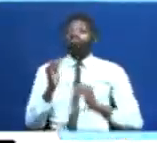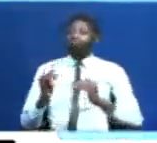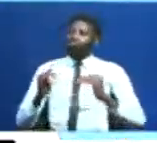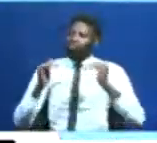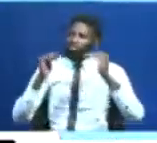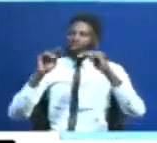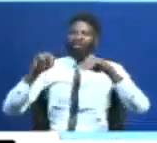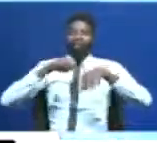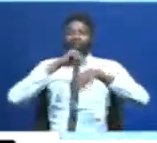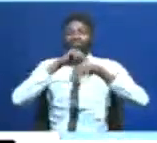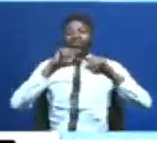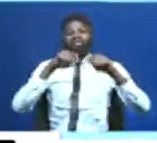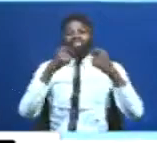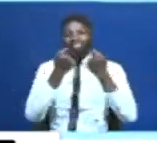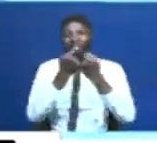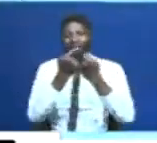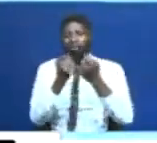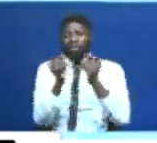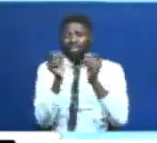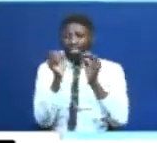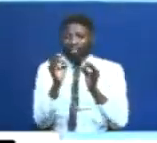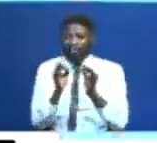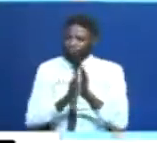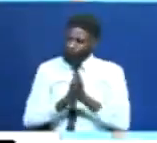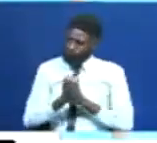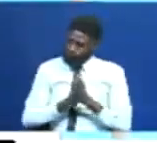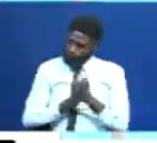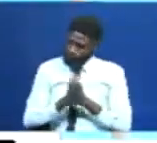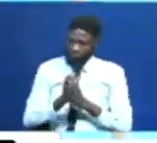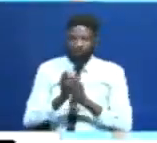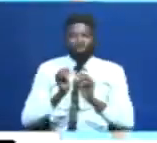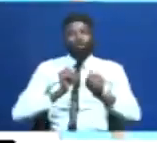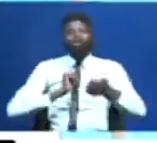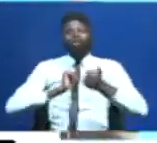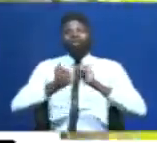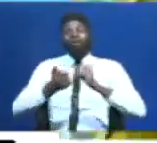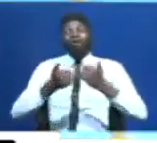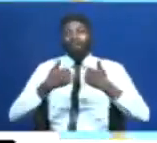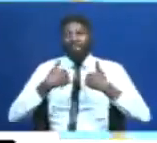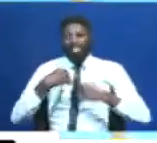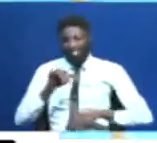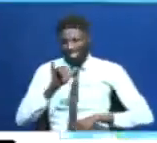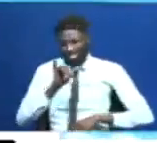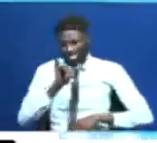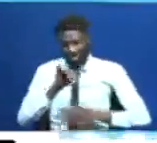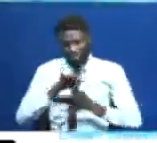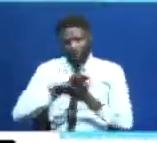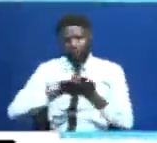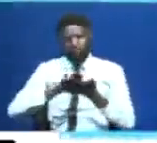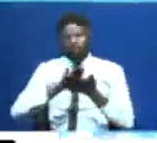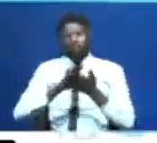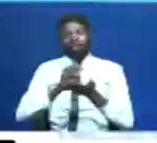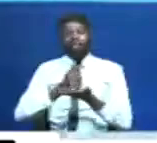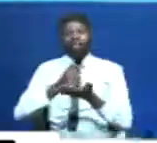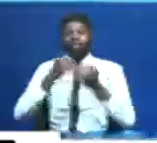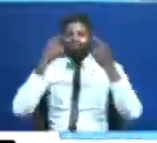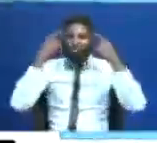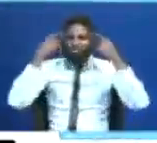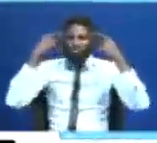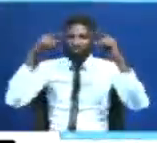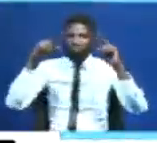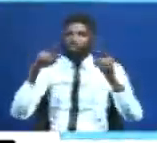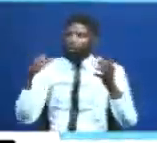And for me, once there's passion in sports, that is the foundation of the ultimate pathway to success. Washindi wa mashindano